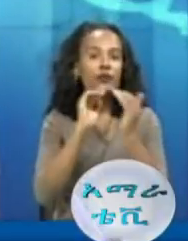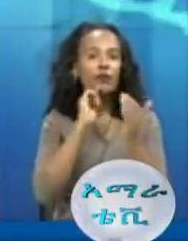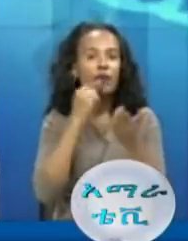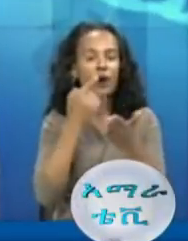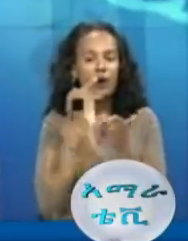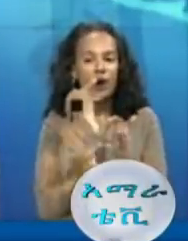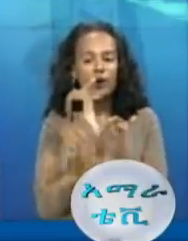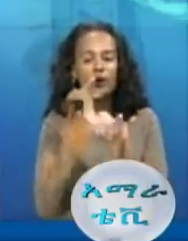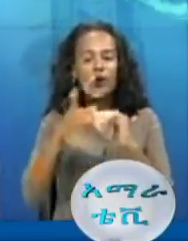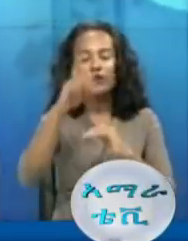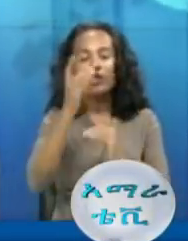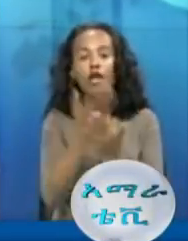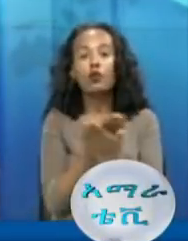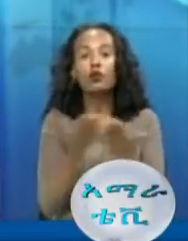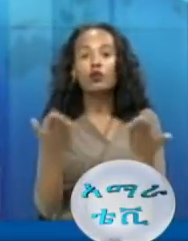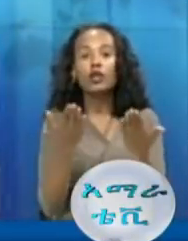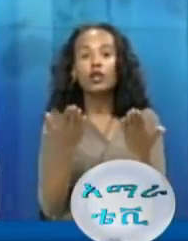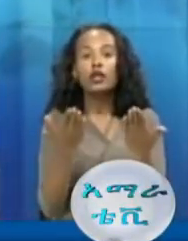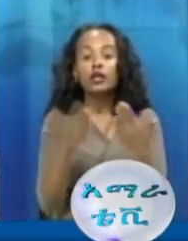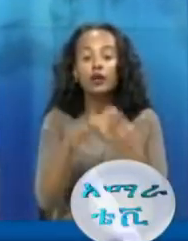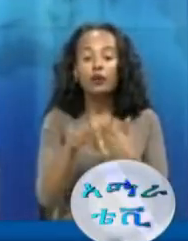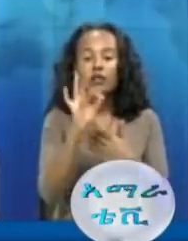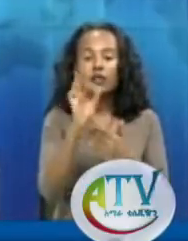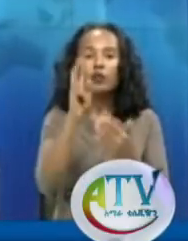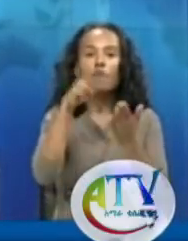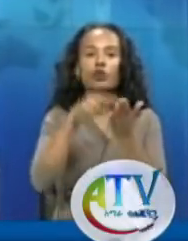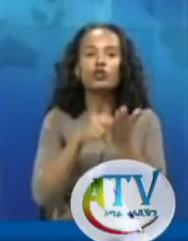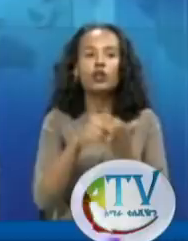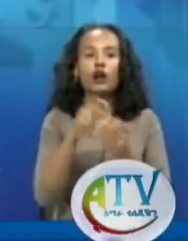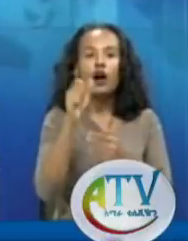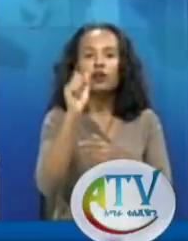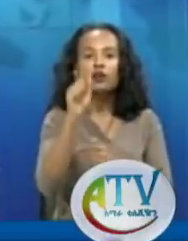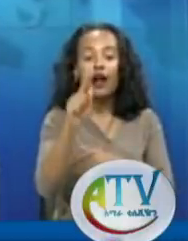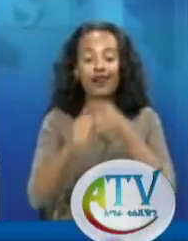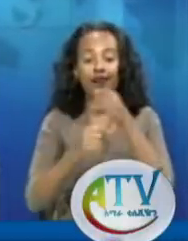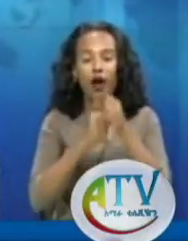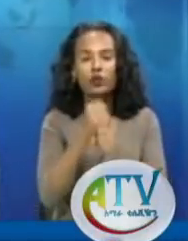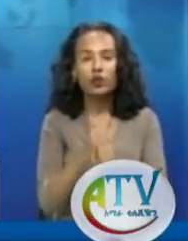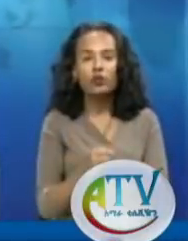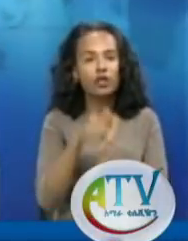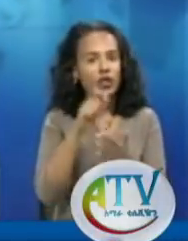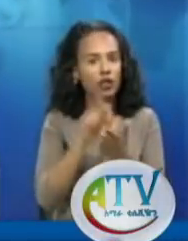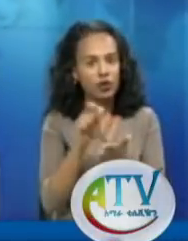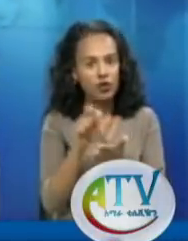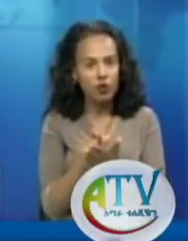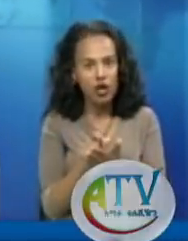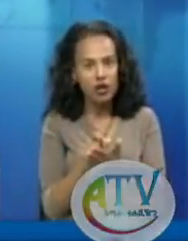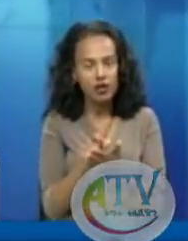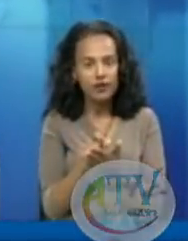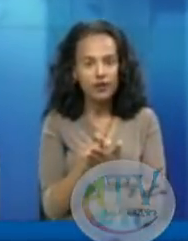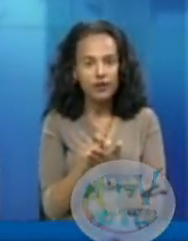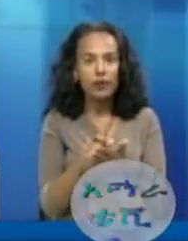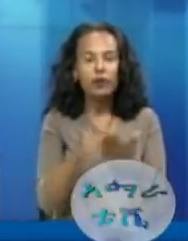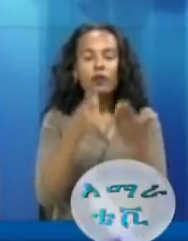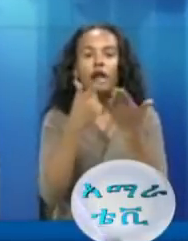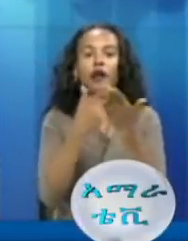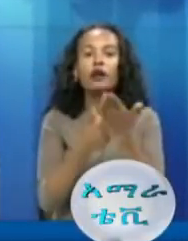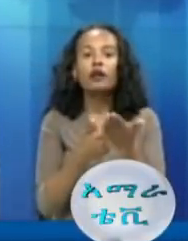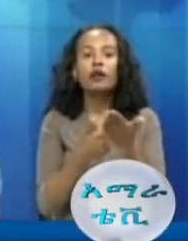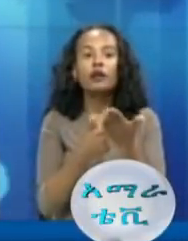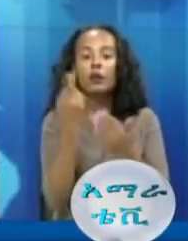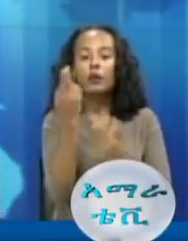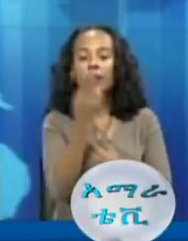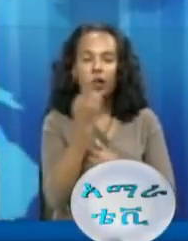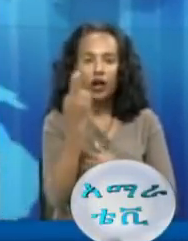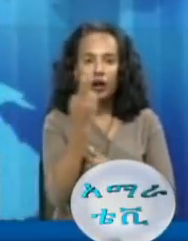ከፍተኛ ቦታ የሚይዝ ግኝት በ2011 ዓ.ም ተመዝግቧል። ይህንን